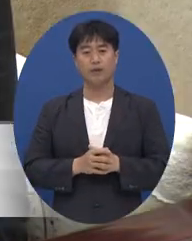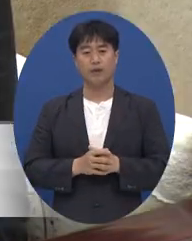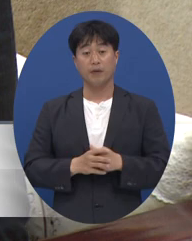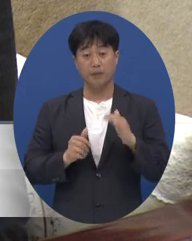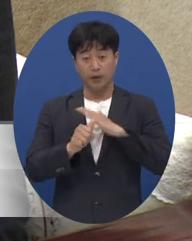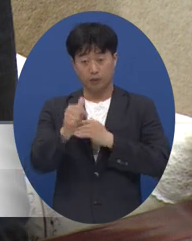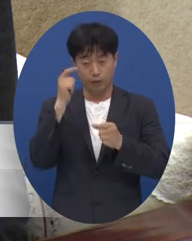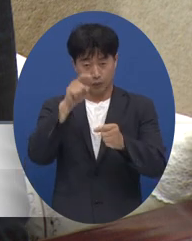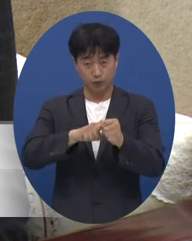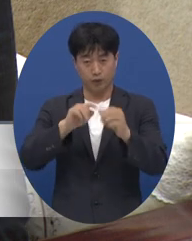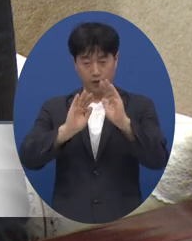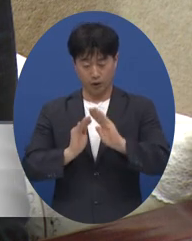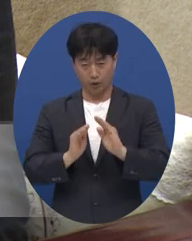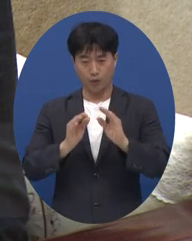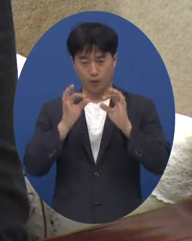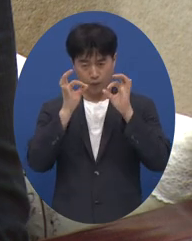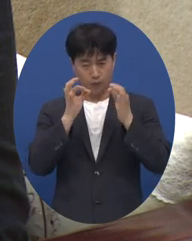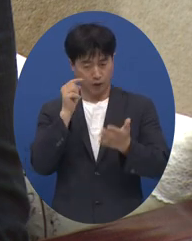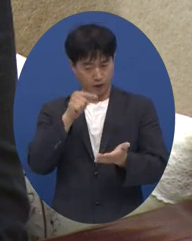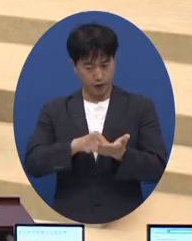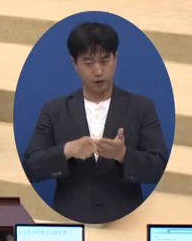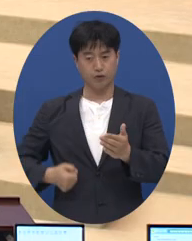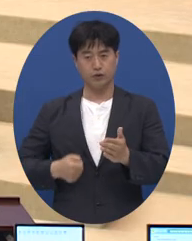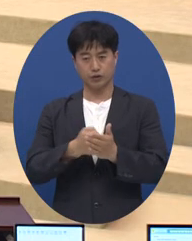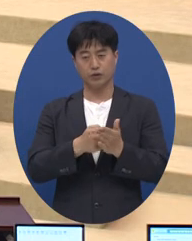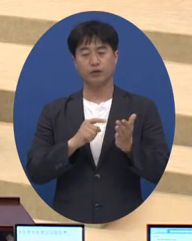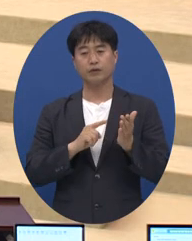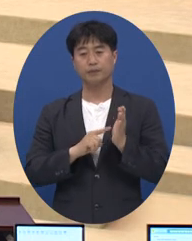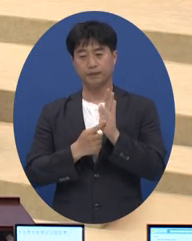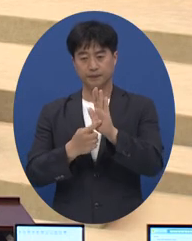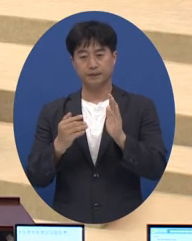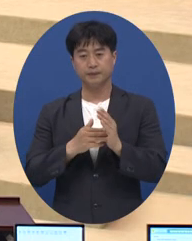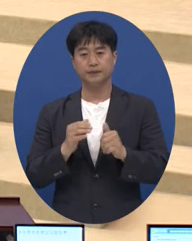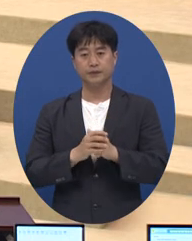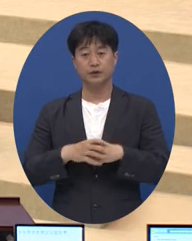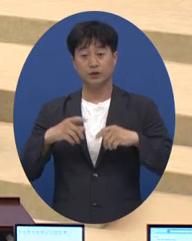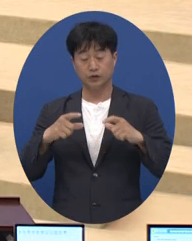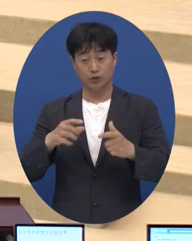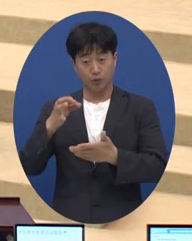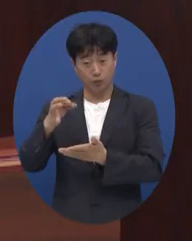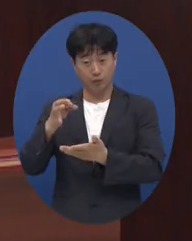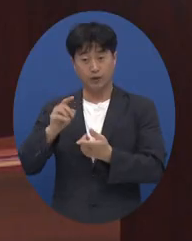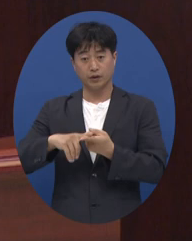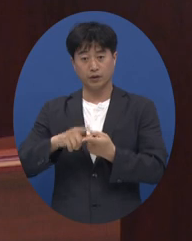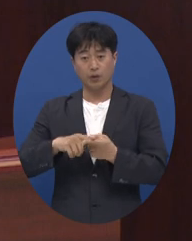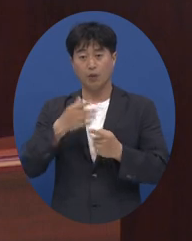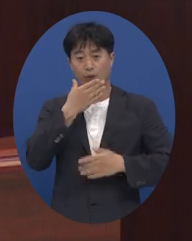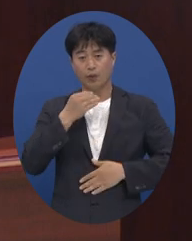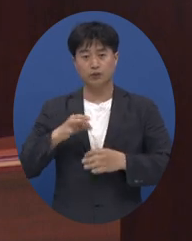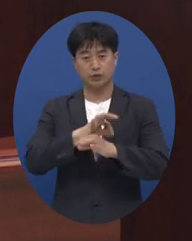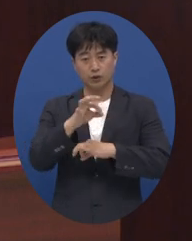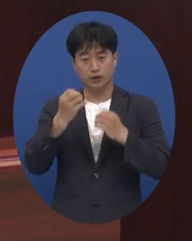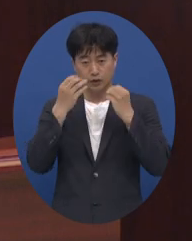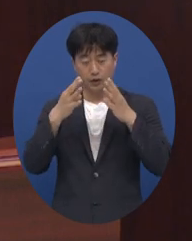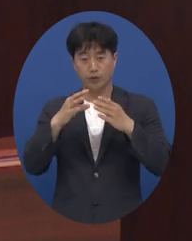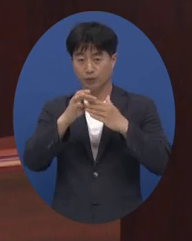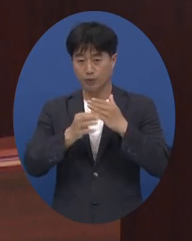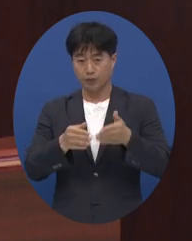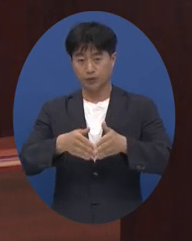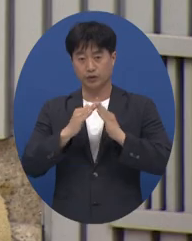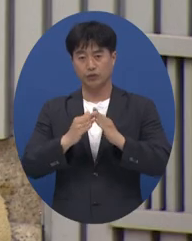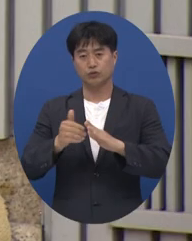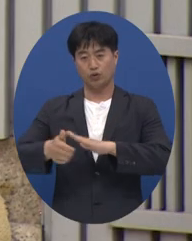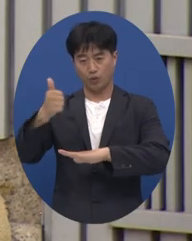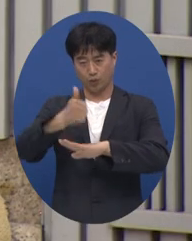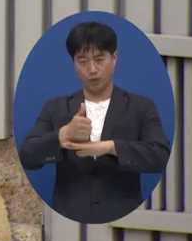목적과 내용을 봐서 결정하겠다 고 덧붙였습니다 김경호 의원은 경기체가 폐를 혹시 경제 라는 새로운 경제 시스템의 구축한